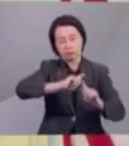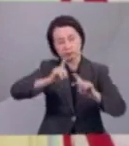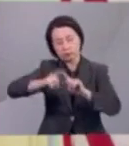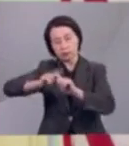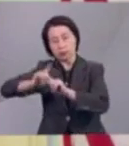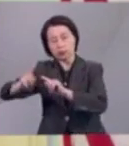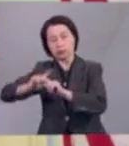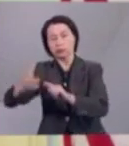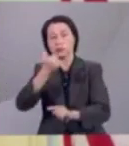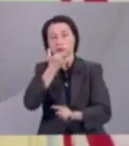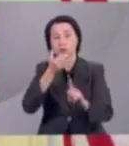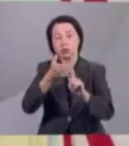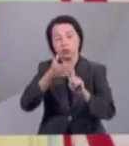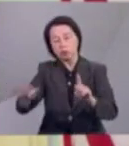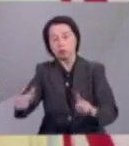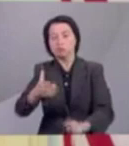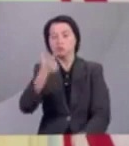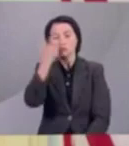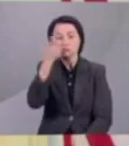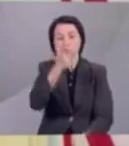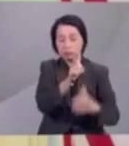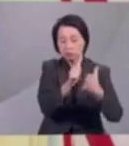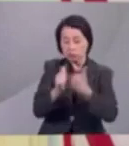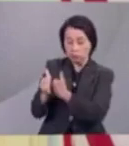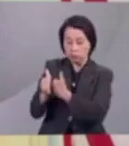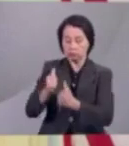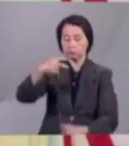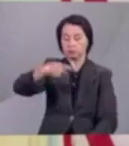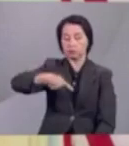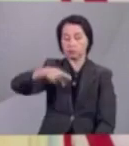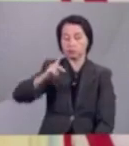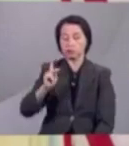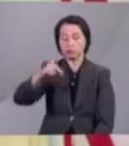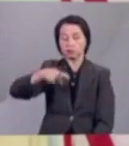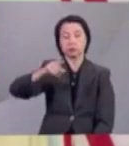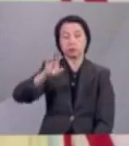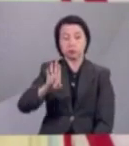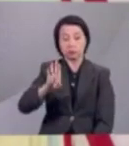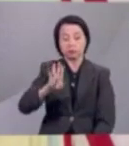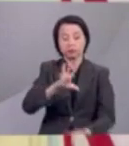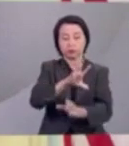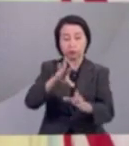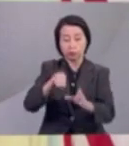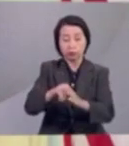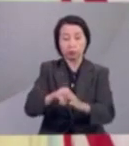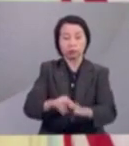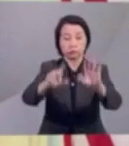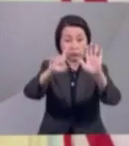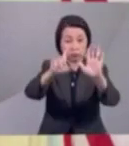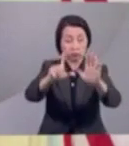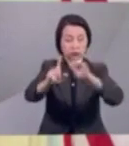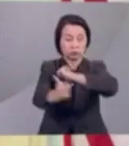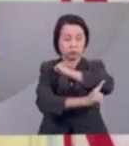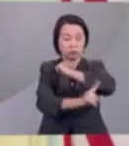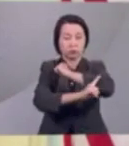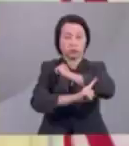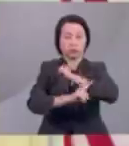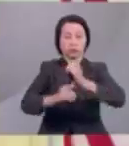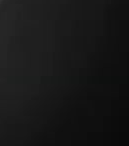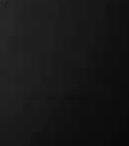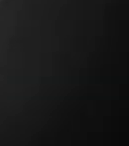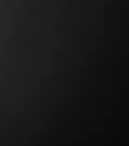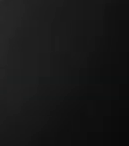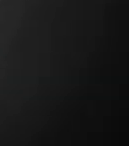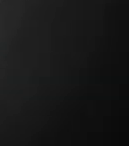pelbagai kesalahan engkar arahan PKPB termasuk 7 kompaun di Sekatan Jalan Raya.